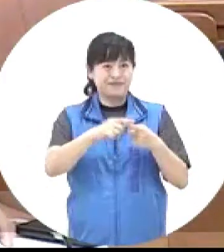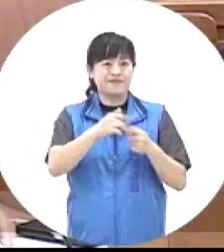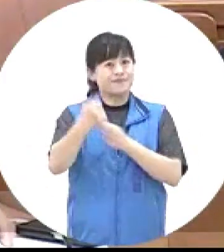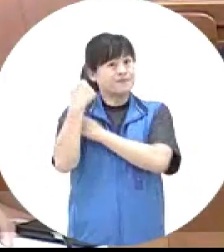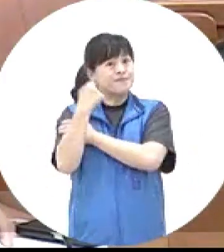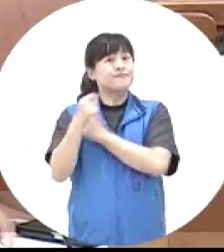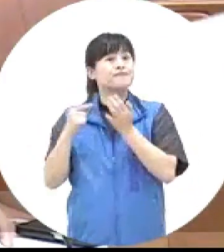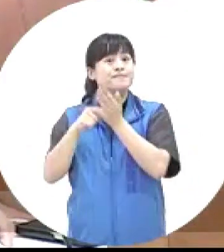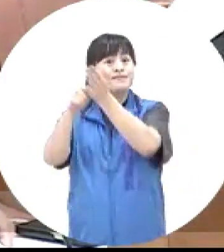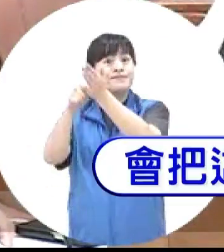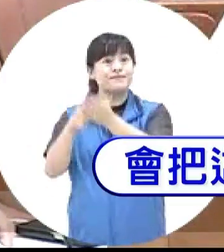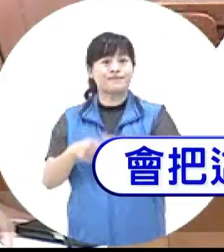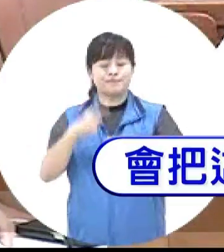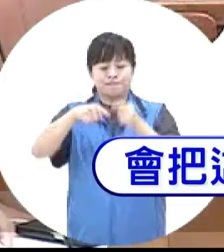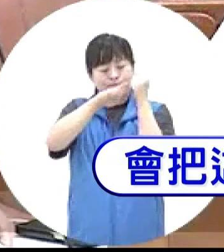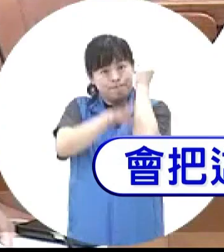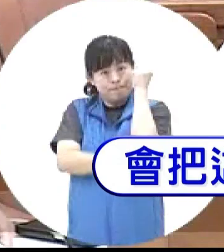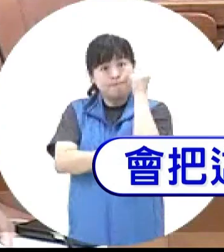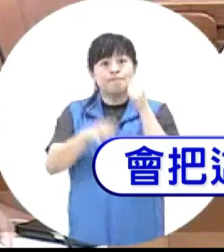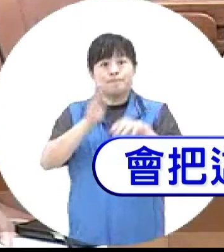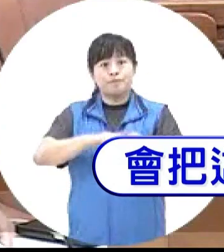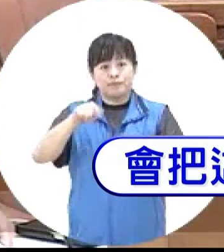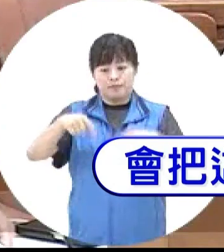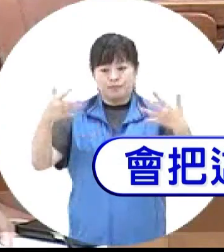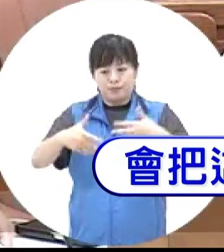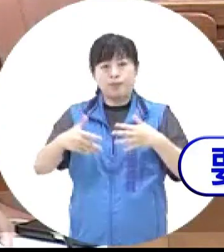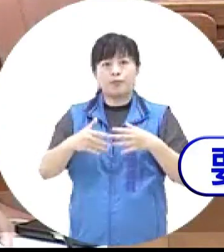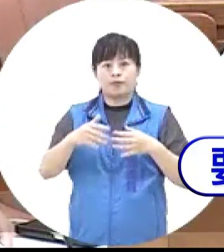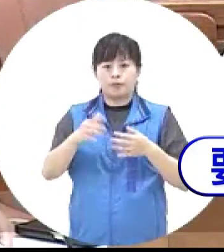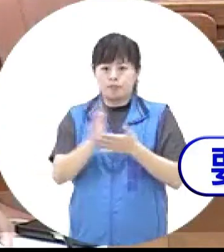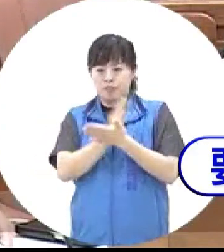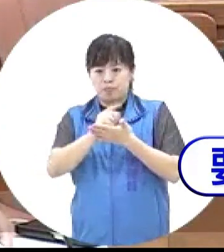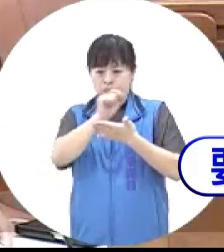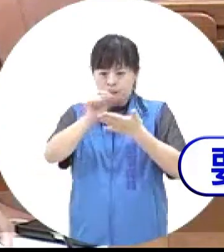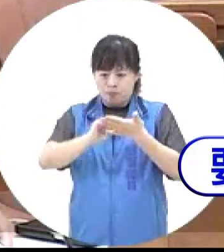争取看看。 那我们年底哈会把这个整个问题做一个盘整，要做一个检讨。 好。好吧。